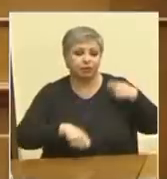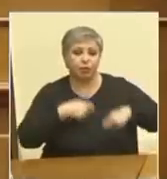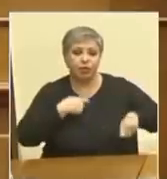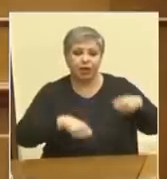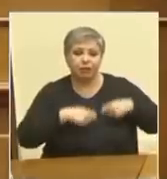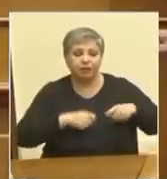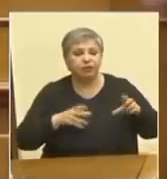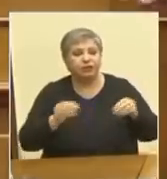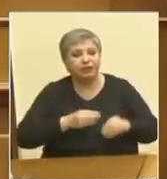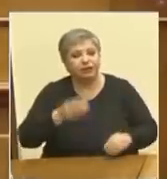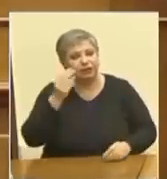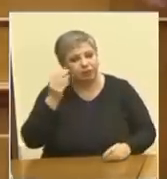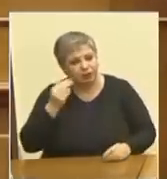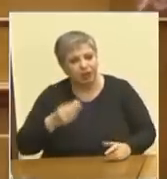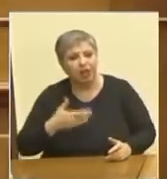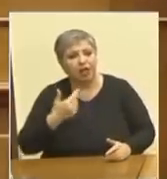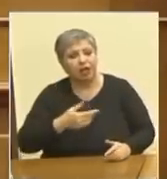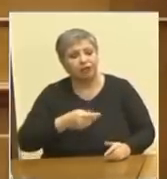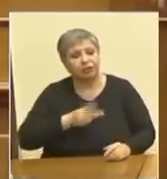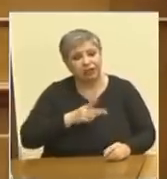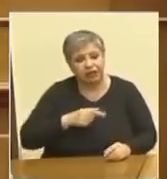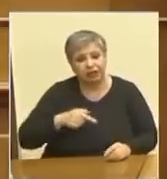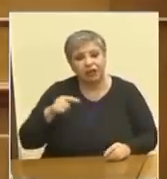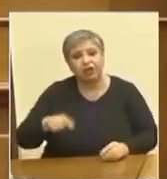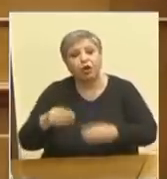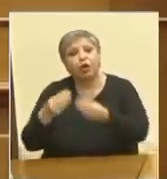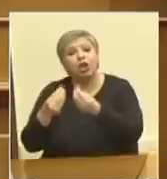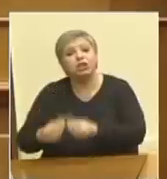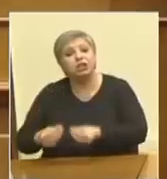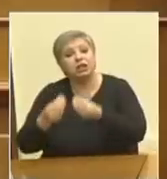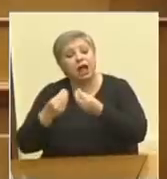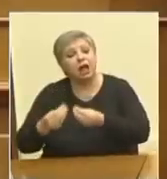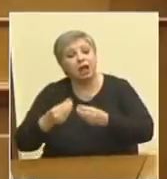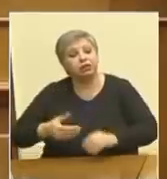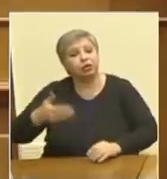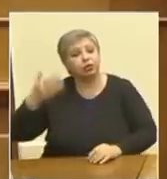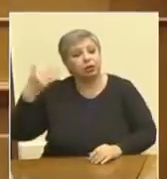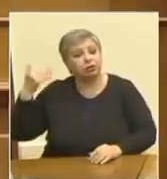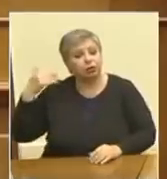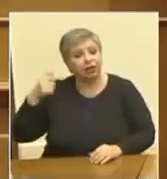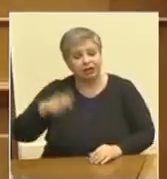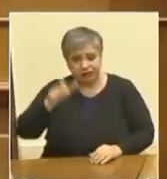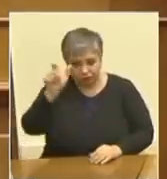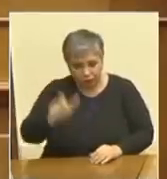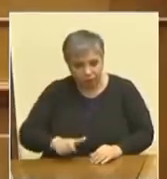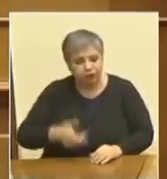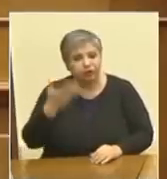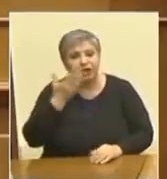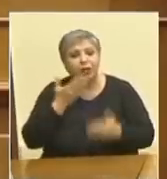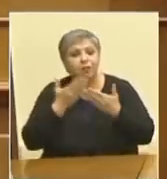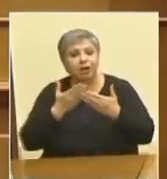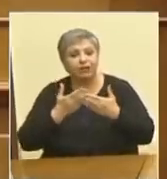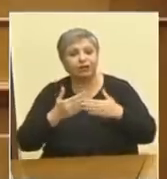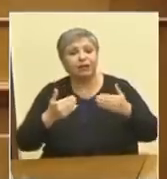το ζήτημα των Σκοπίων, οι καλές καταλήψεις αυτές που κάνατε εσείς όταν χτίσατε τη μαθητική σας καριέρα. Για μας λοιπόν